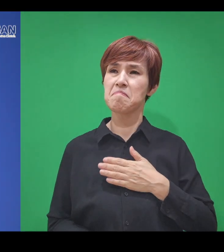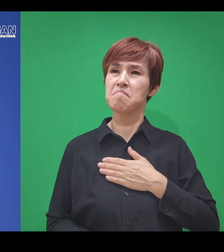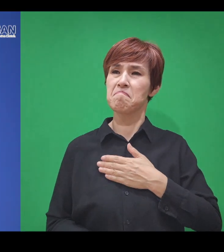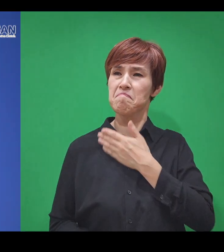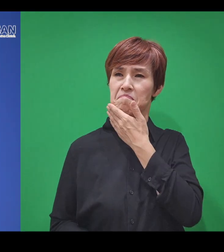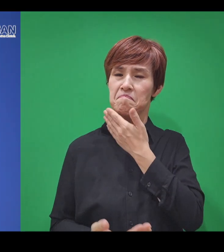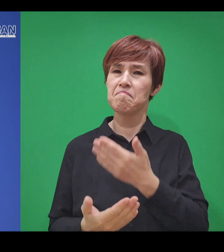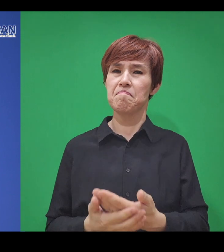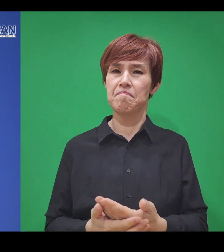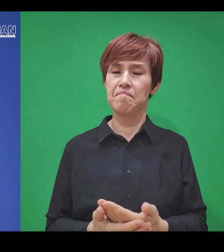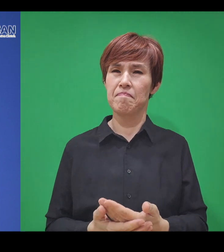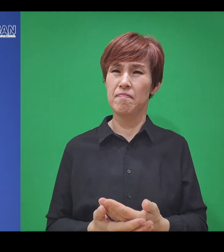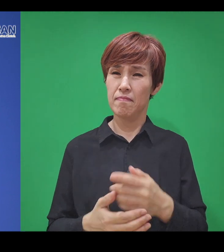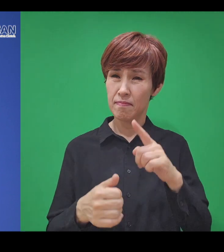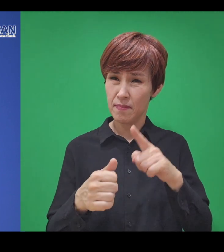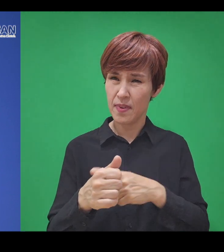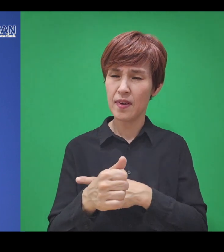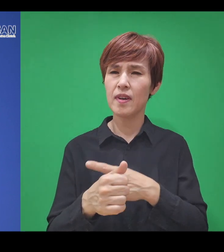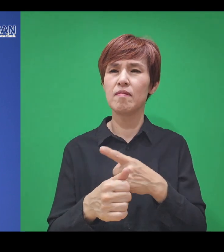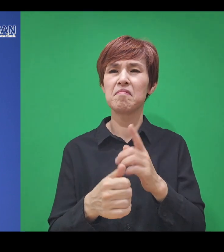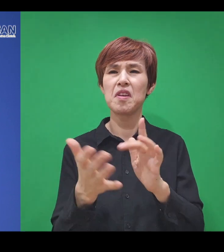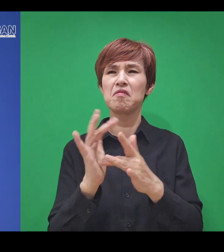사랑해서 그런 거 아닙니까?